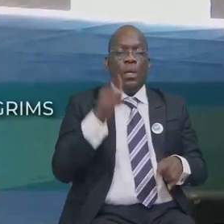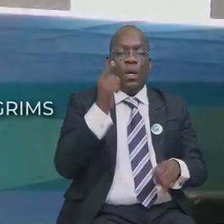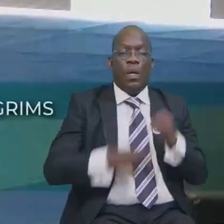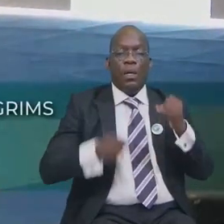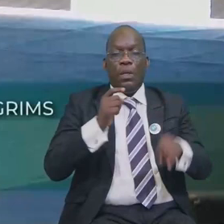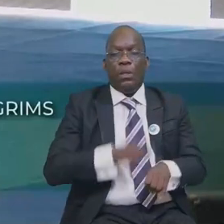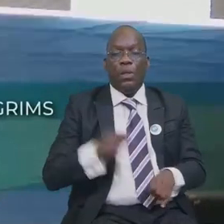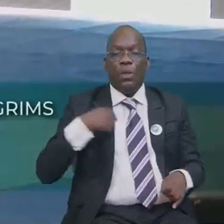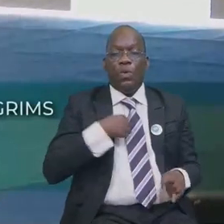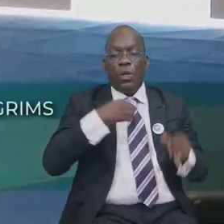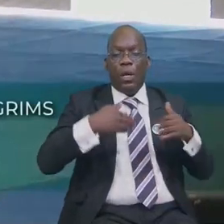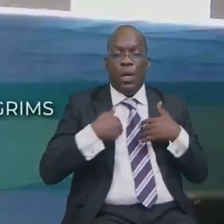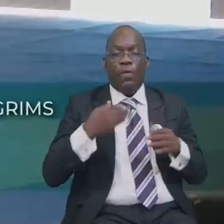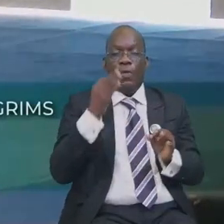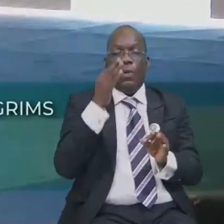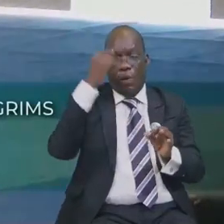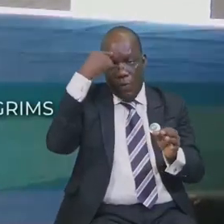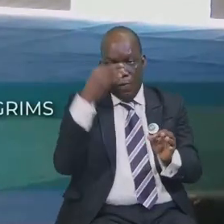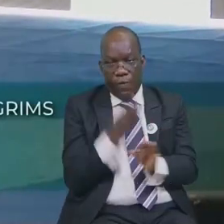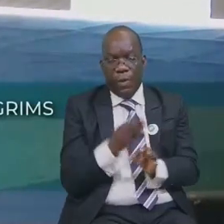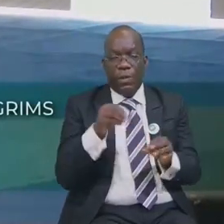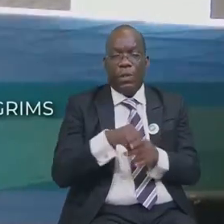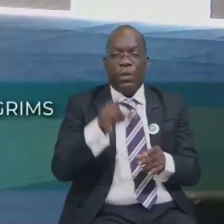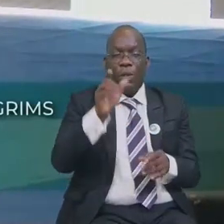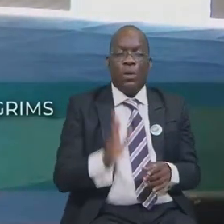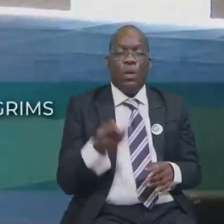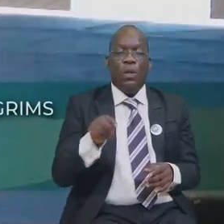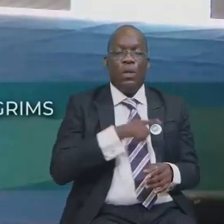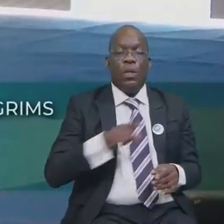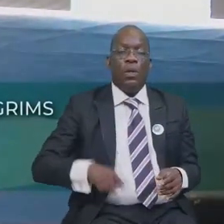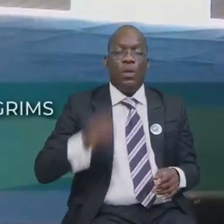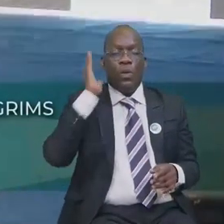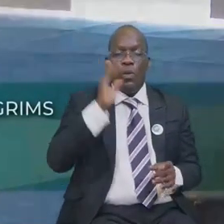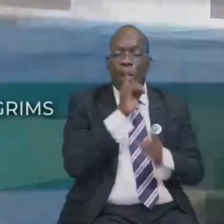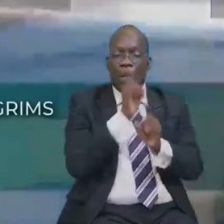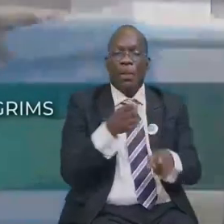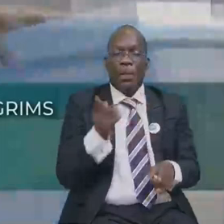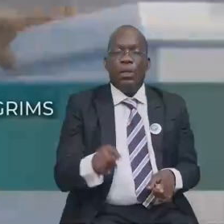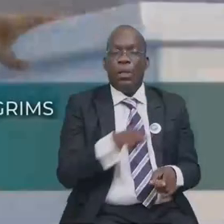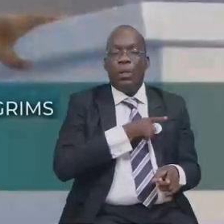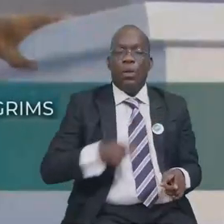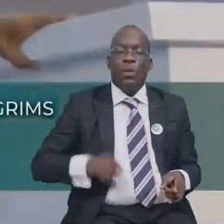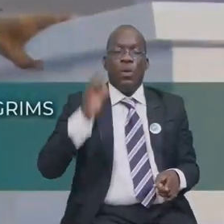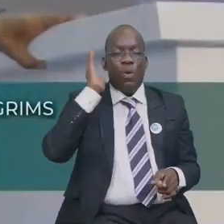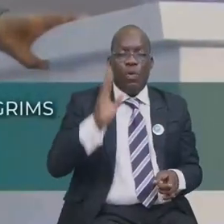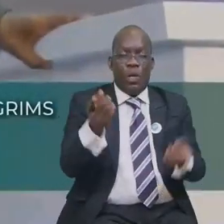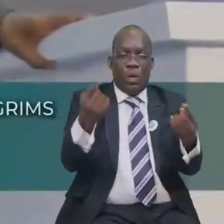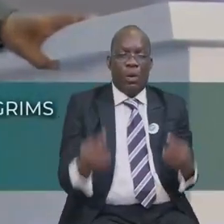et nous avons foi en Dieu, le Seigneur exaucera, le Seigneur va répondre, le